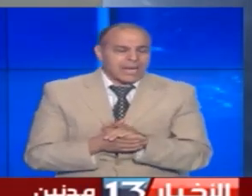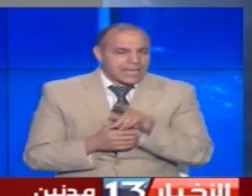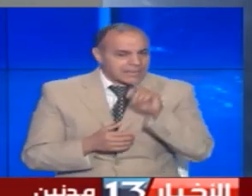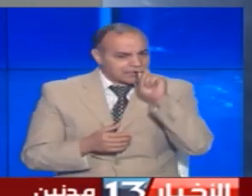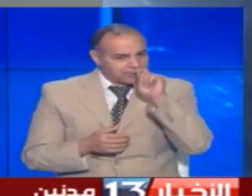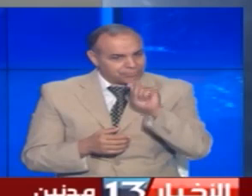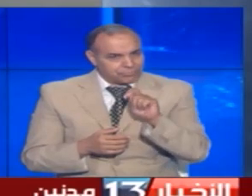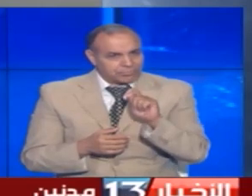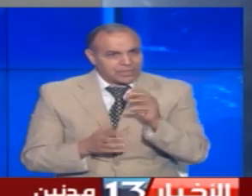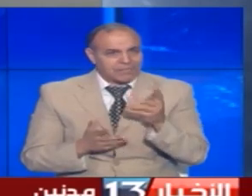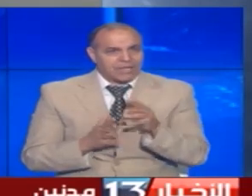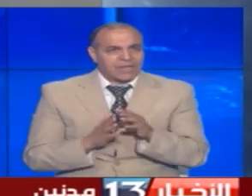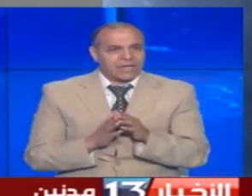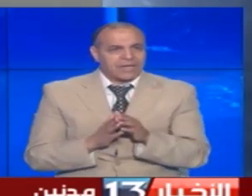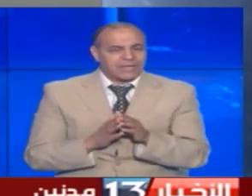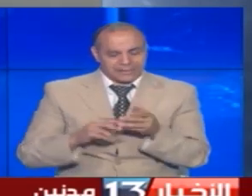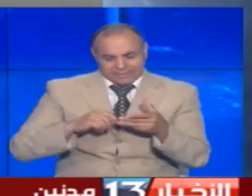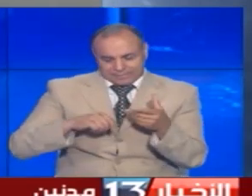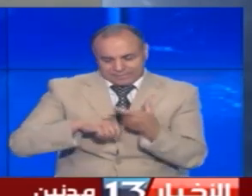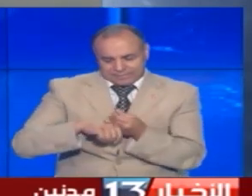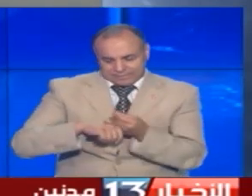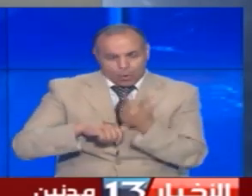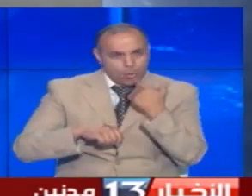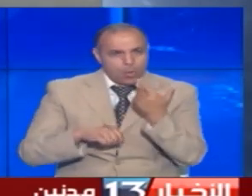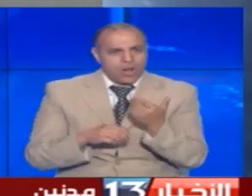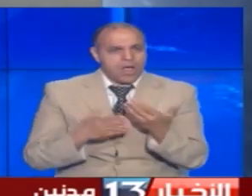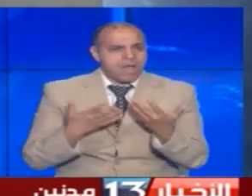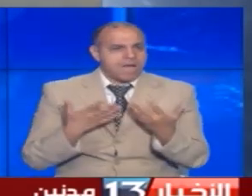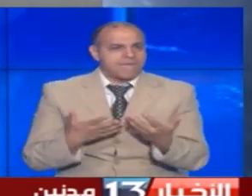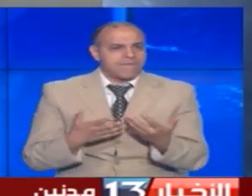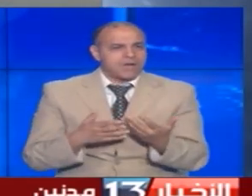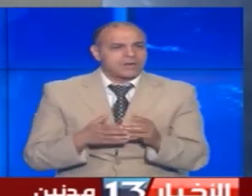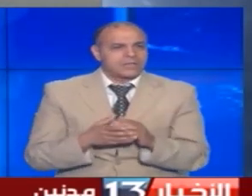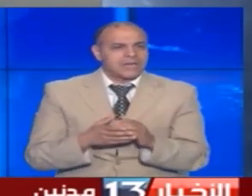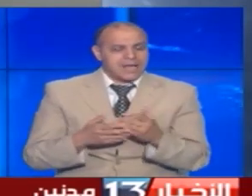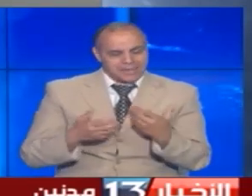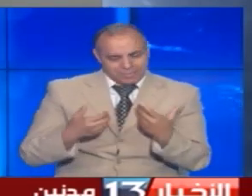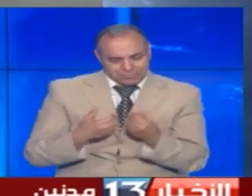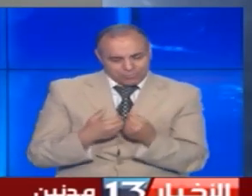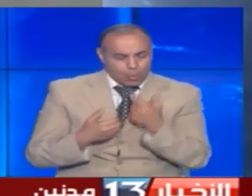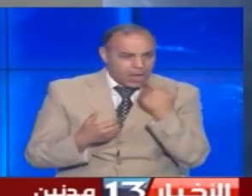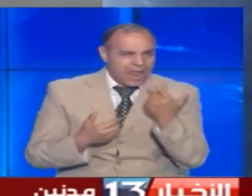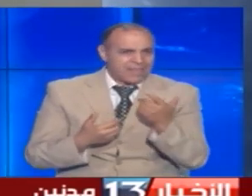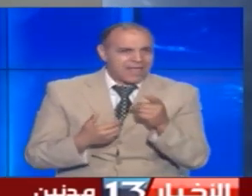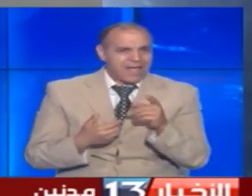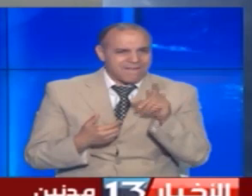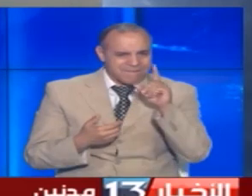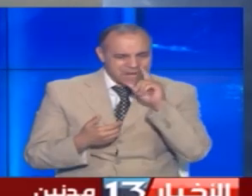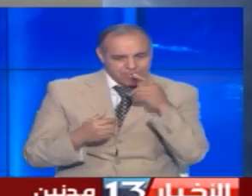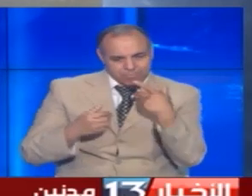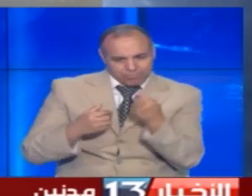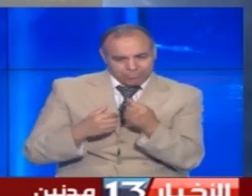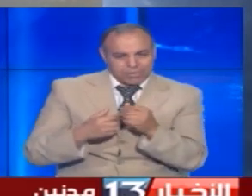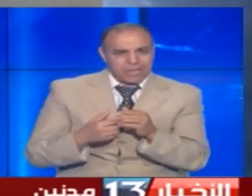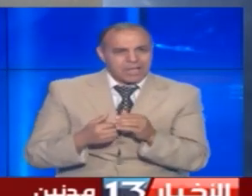لاستعمال ال ال التحقيق الصناعي اللي هو يتطلب سجين الحضاره عمليه نسبيا